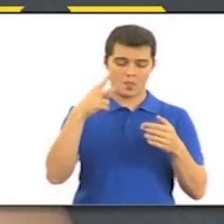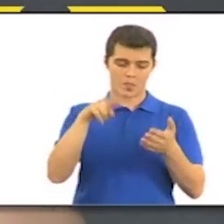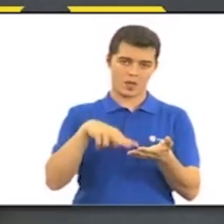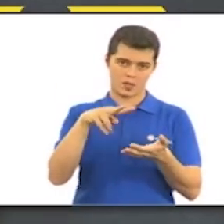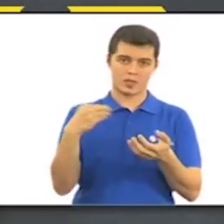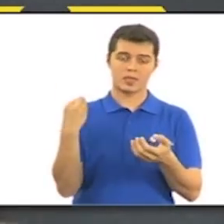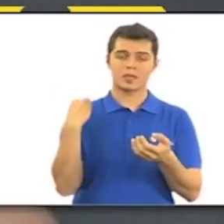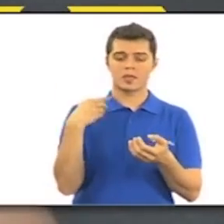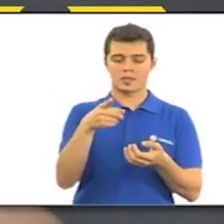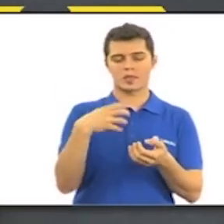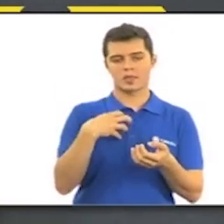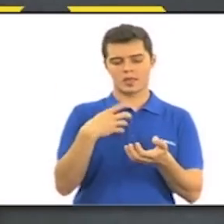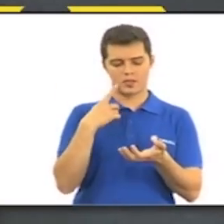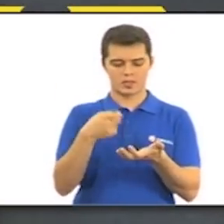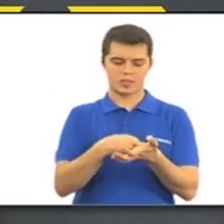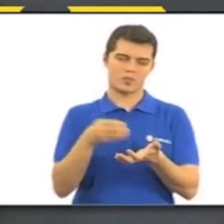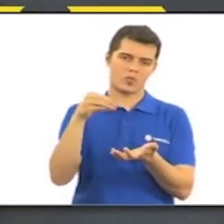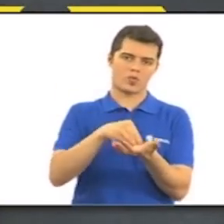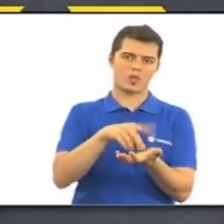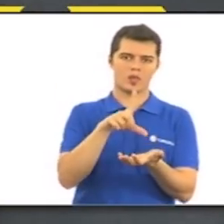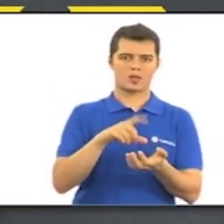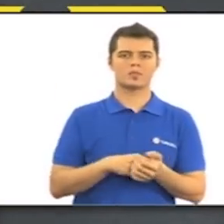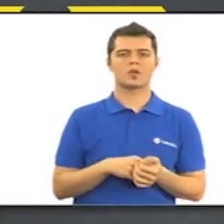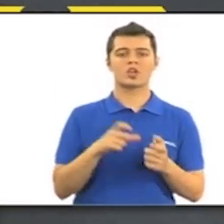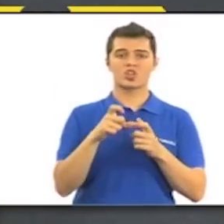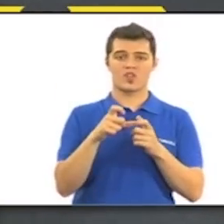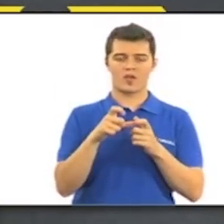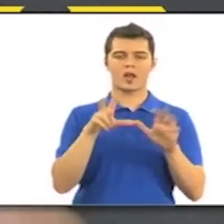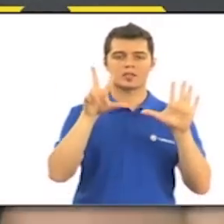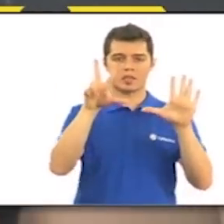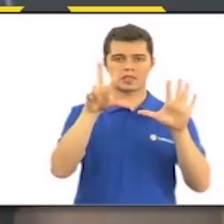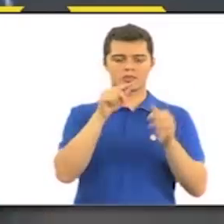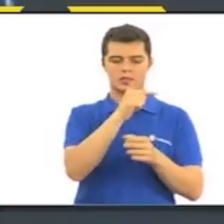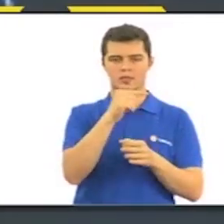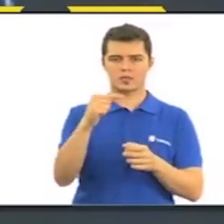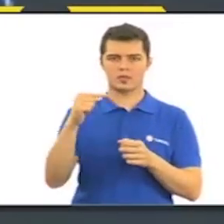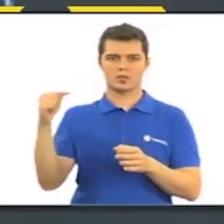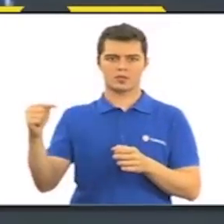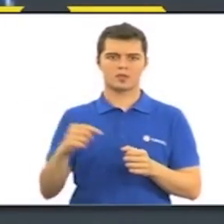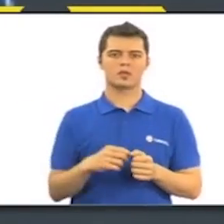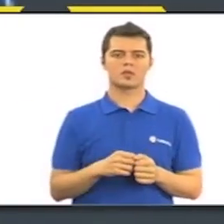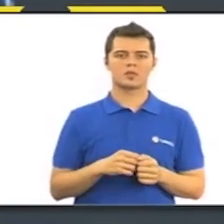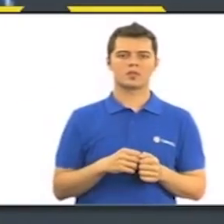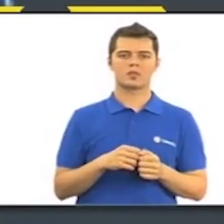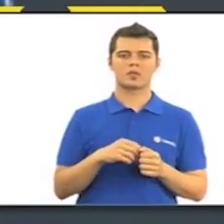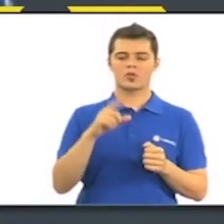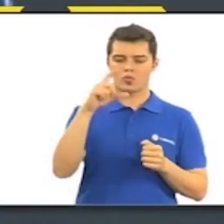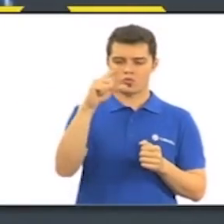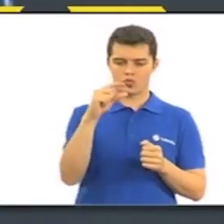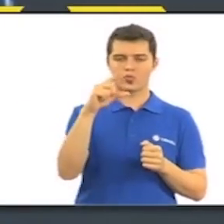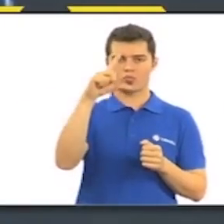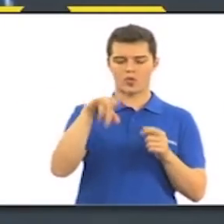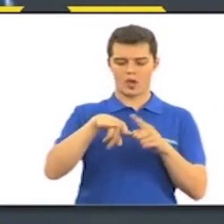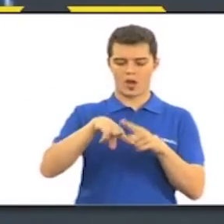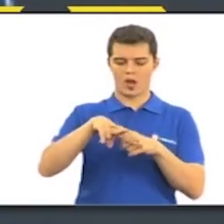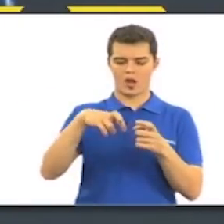adı kullanılabilir durumda ise şifre oluşturacağımız bir ekran karşımıza gelecektir. Burada en az 8 karakterden oluşan